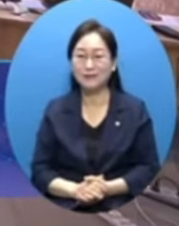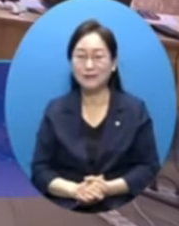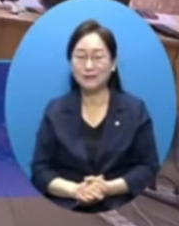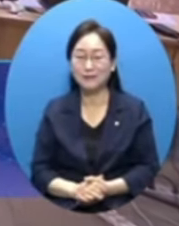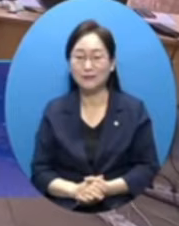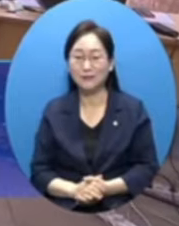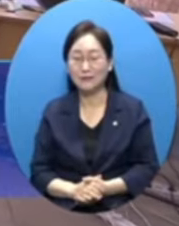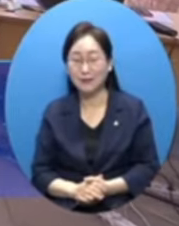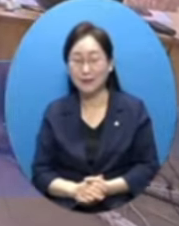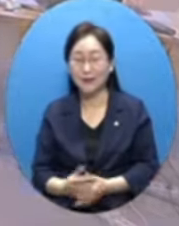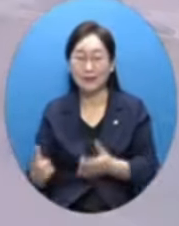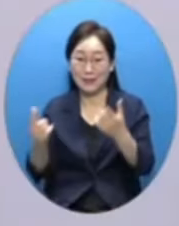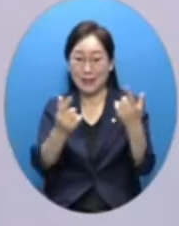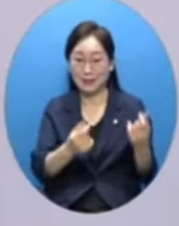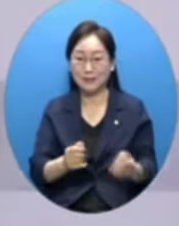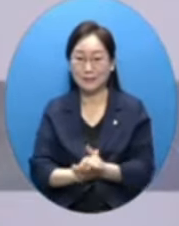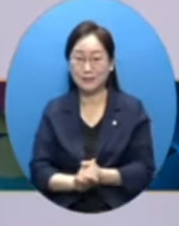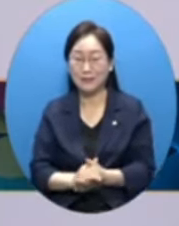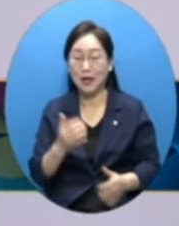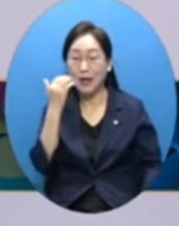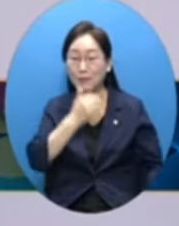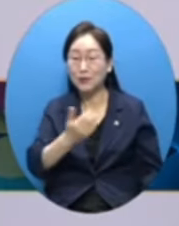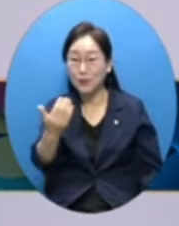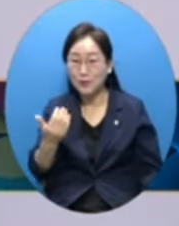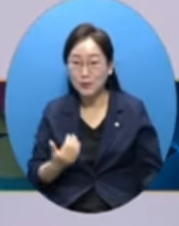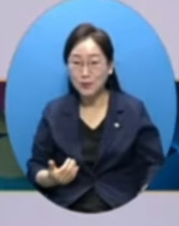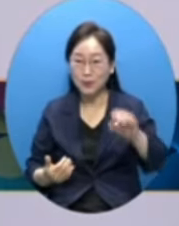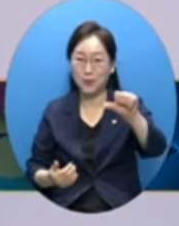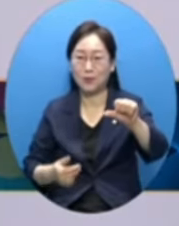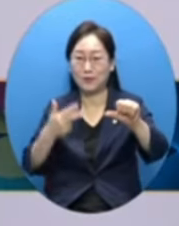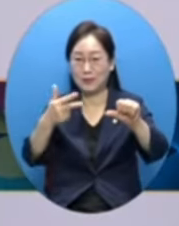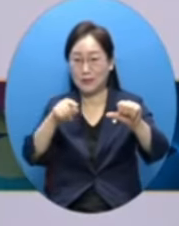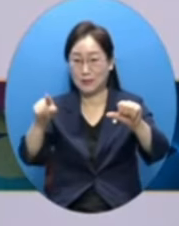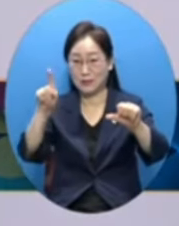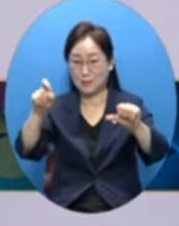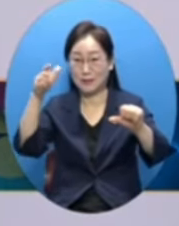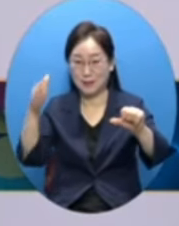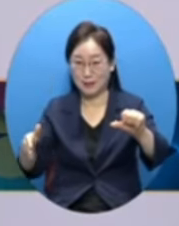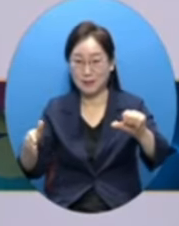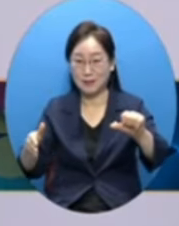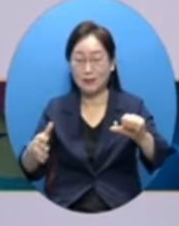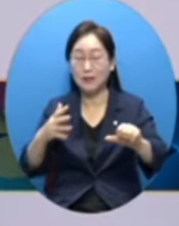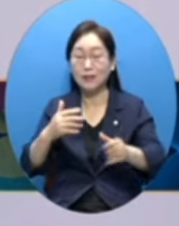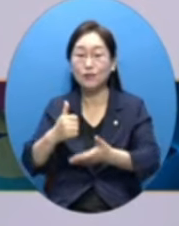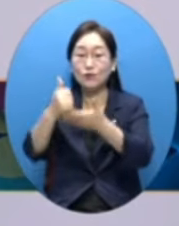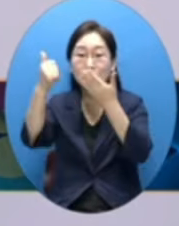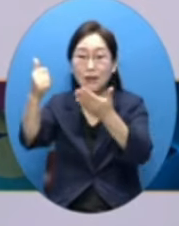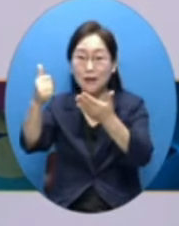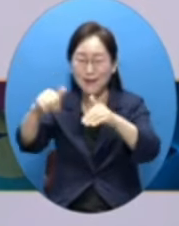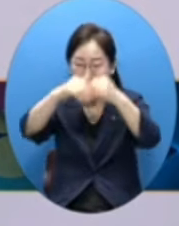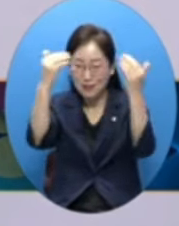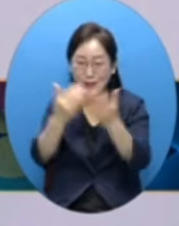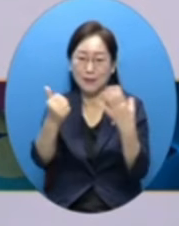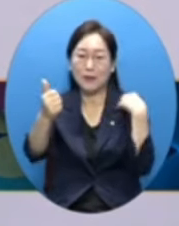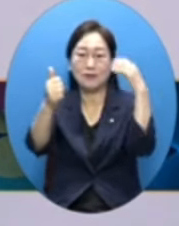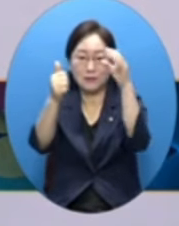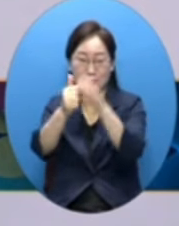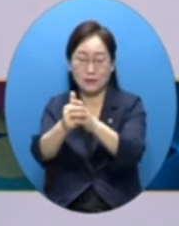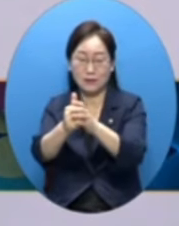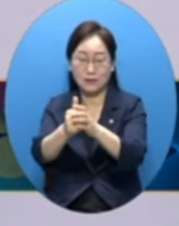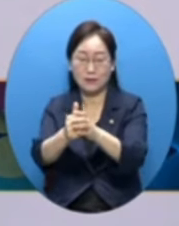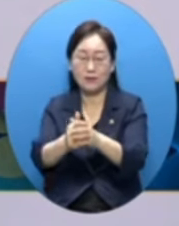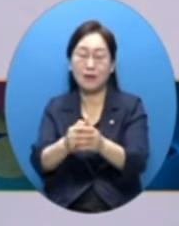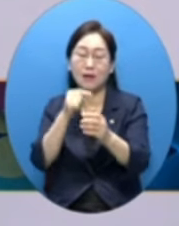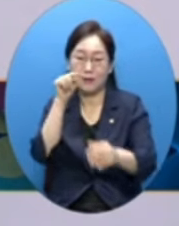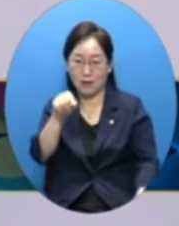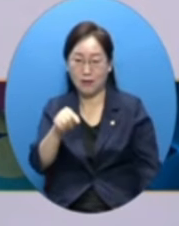아멘 여러분과 함께 베드로전서 5장 7절 10절 말씀 가지고 주님께 다 맡기라이 어은 제목으로